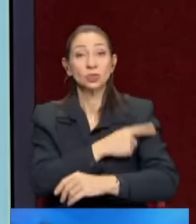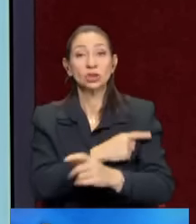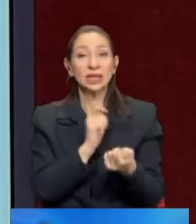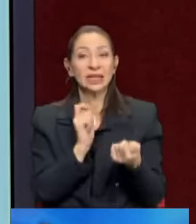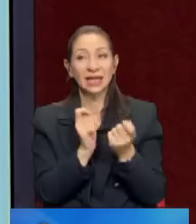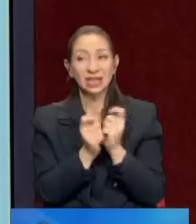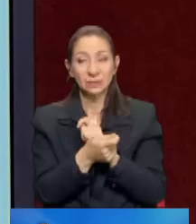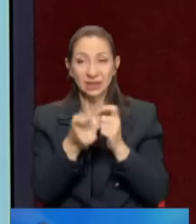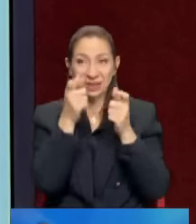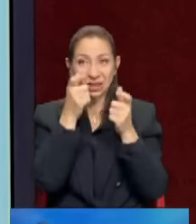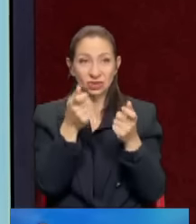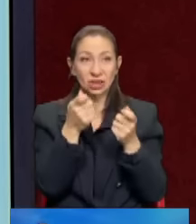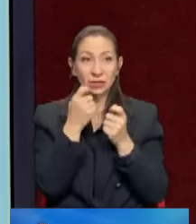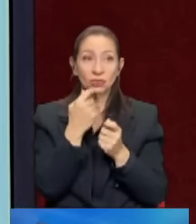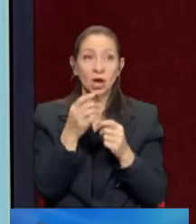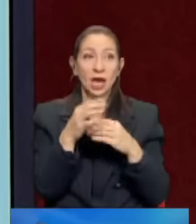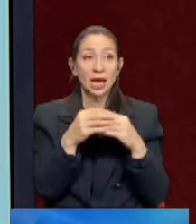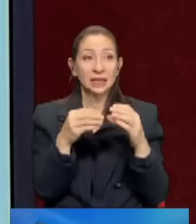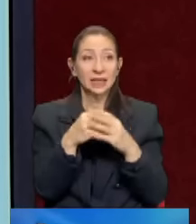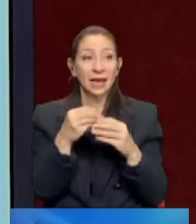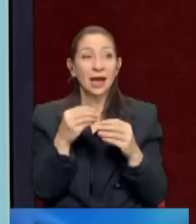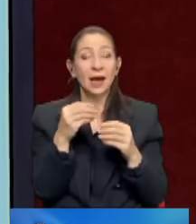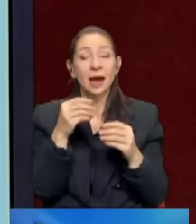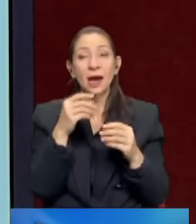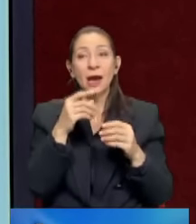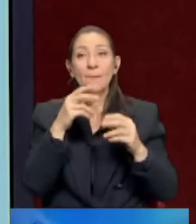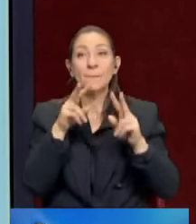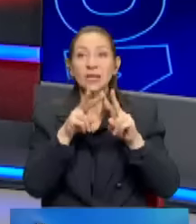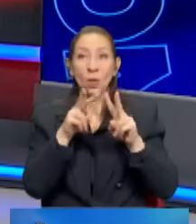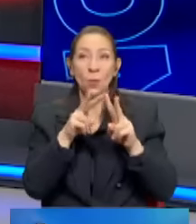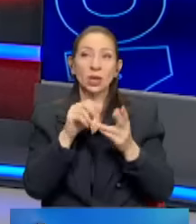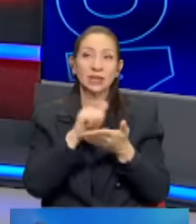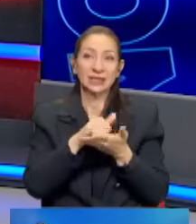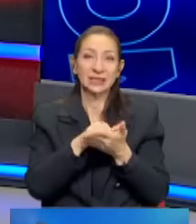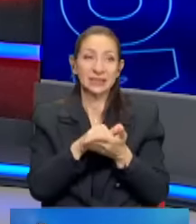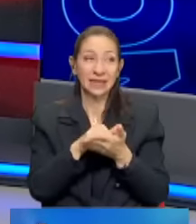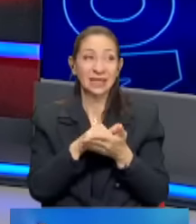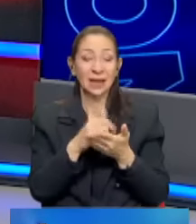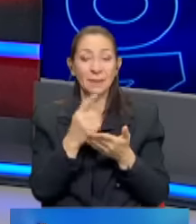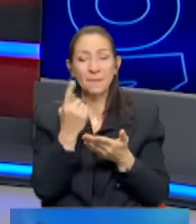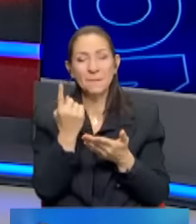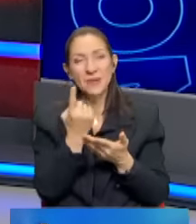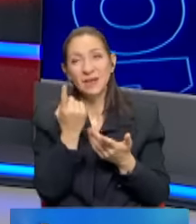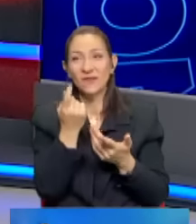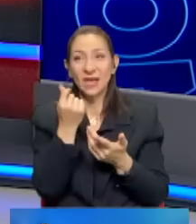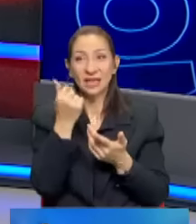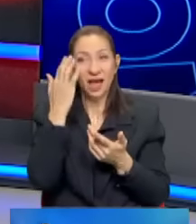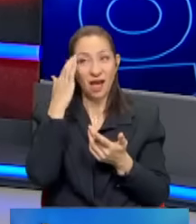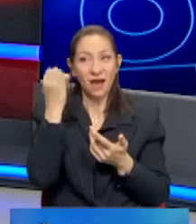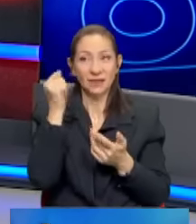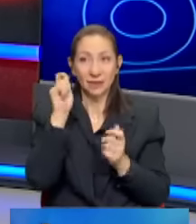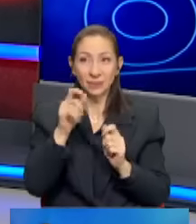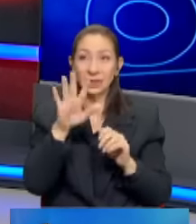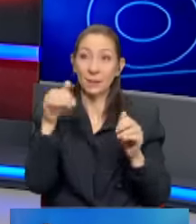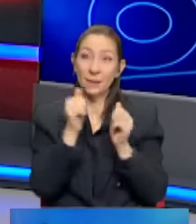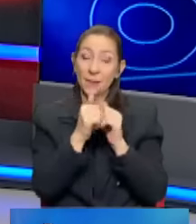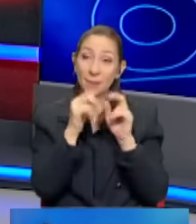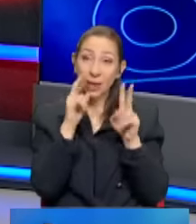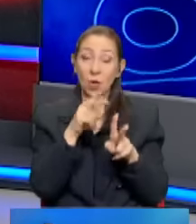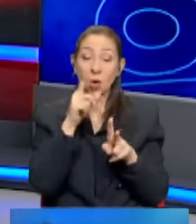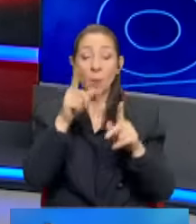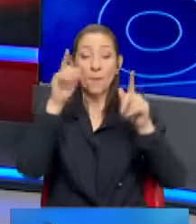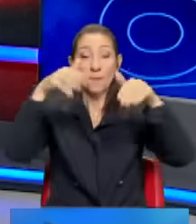değişime dikkat çekti diyor Adana Çukurova Metropol gazetesi Yani bir nevi fiyat hafızası yapmış gelin birlikte bakalım